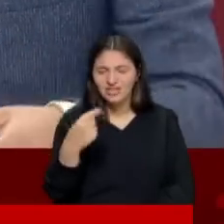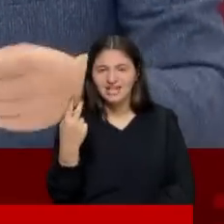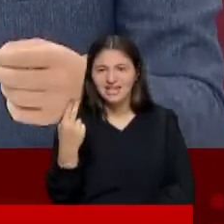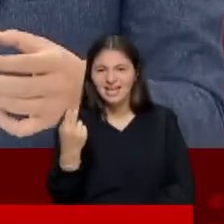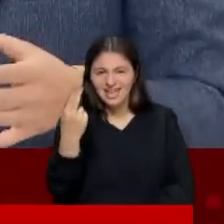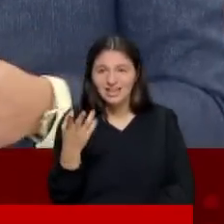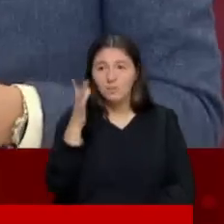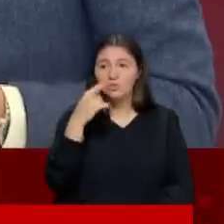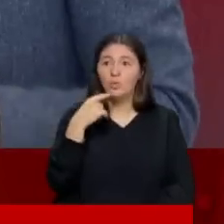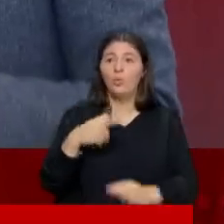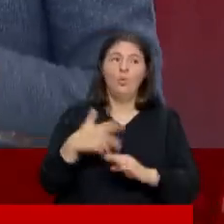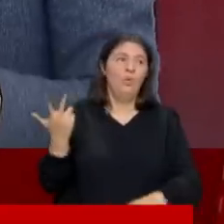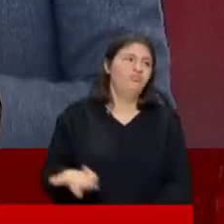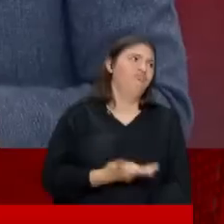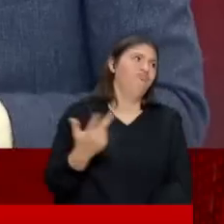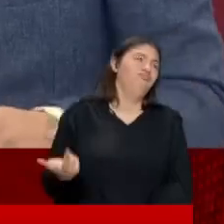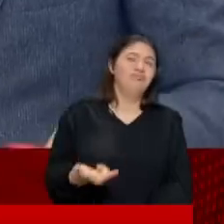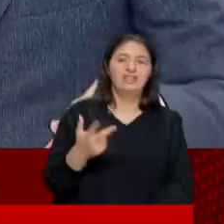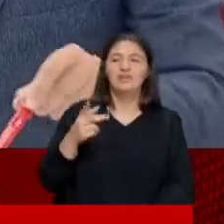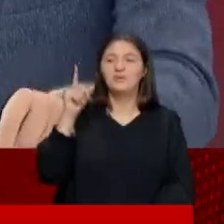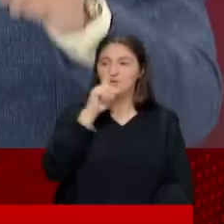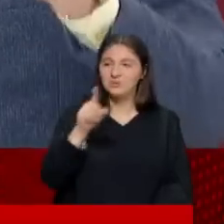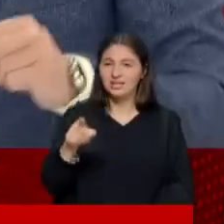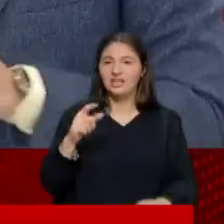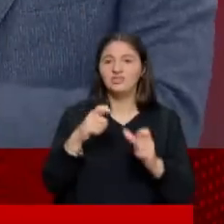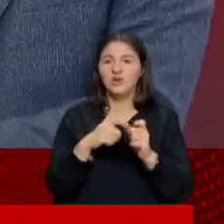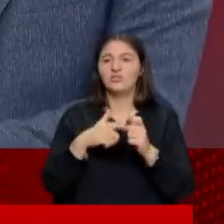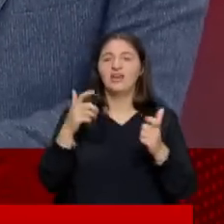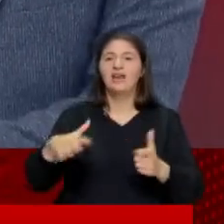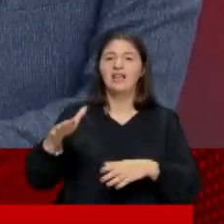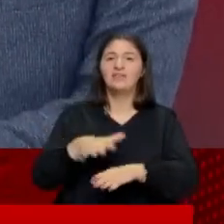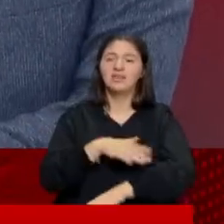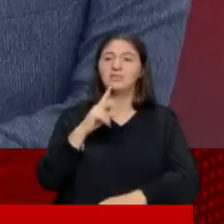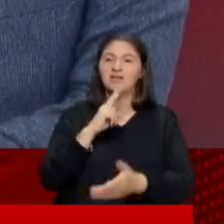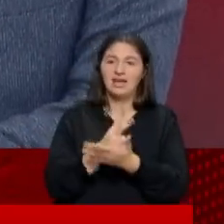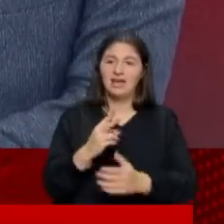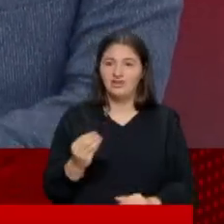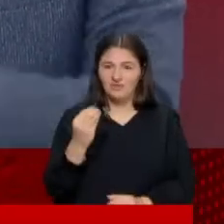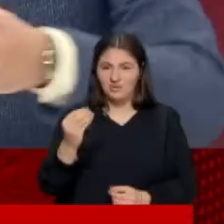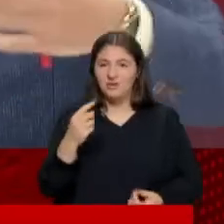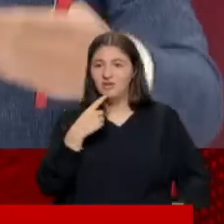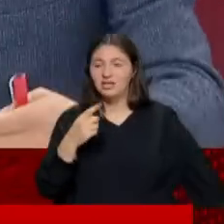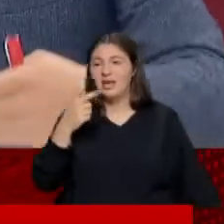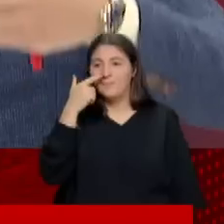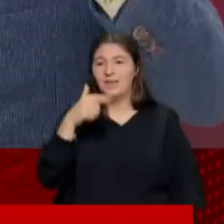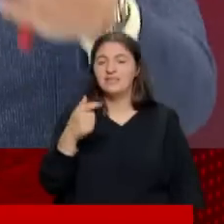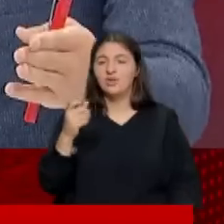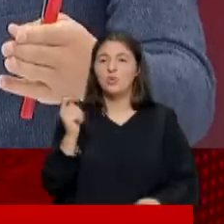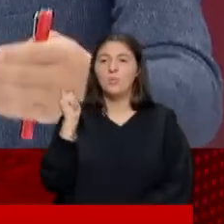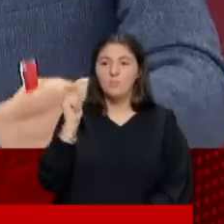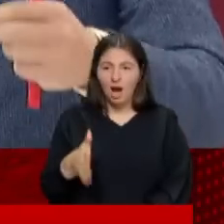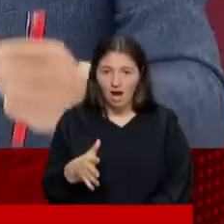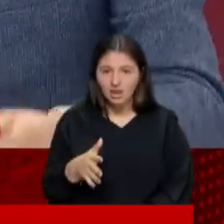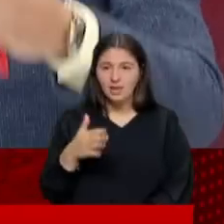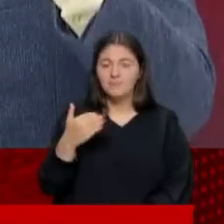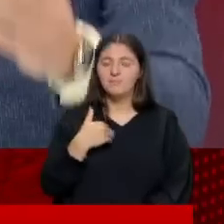ya Amerikalılar diyor ki enflasyon çok yüksek O yüzden Georgia eyalet parisi de bir karar alıyor diyor ki akaryakıt fiyatları çok arttı